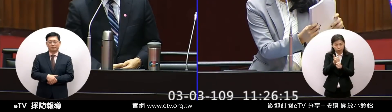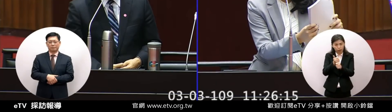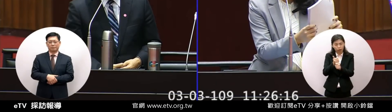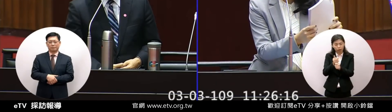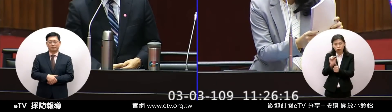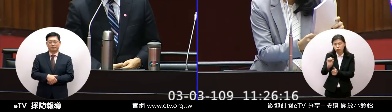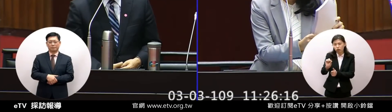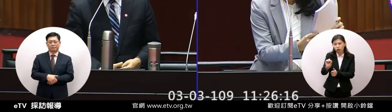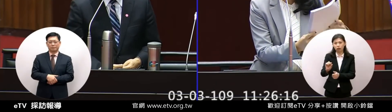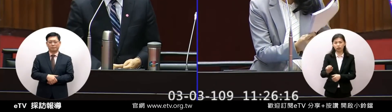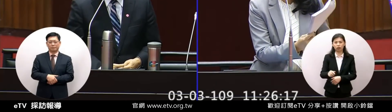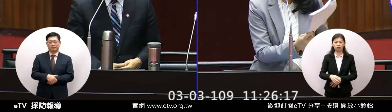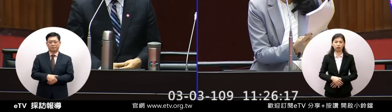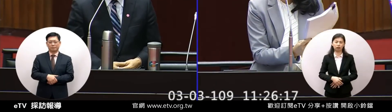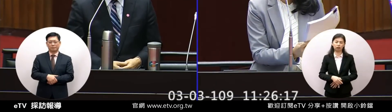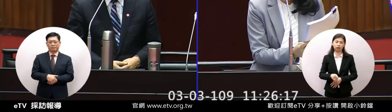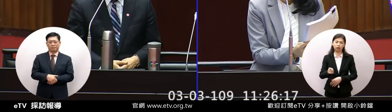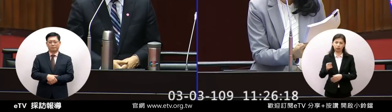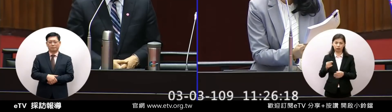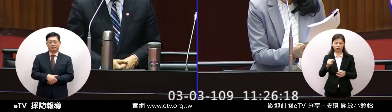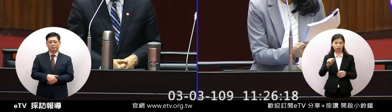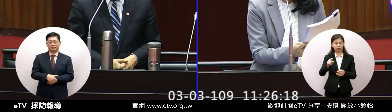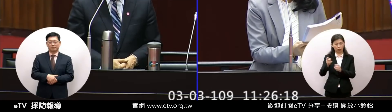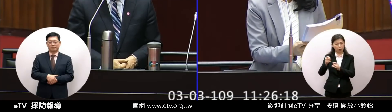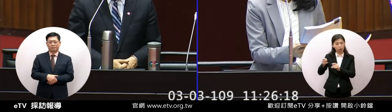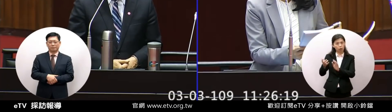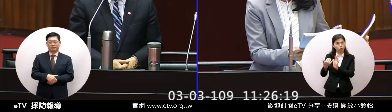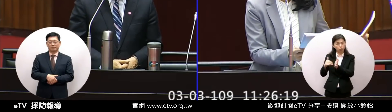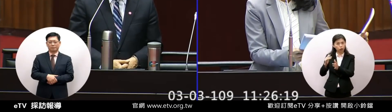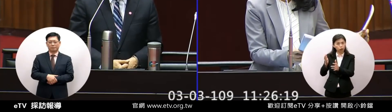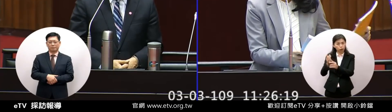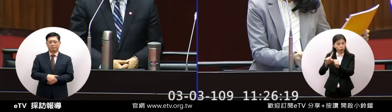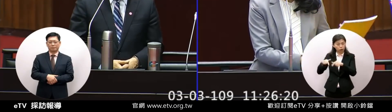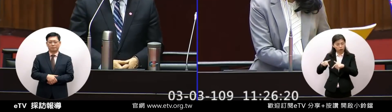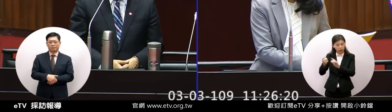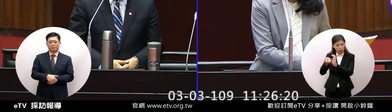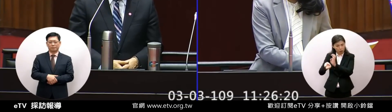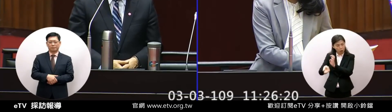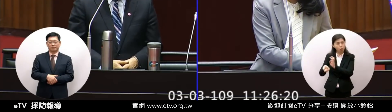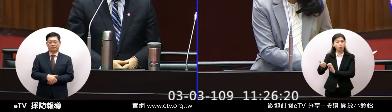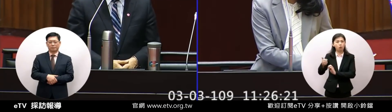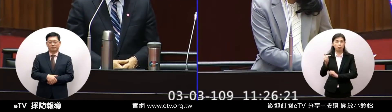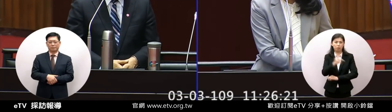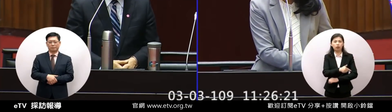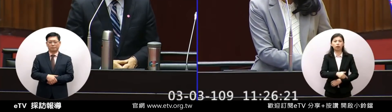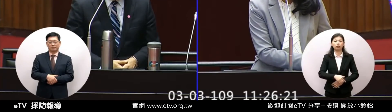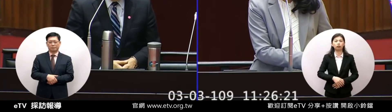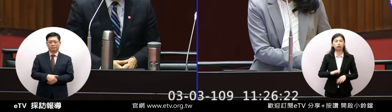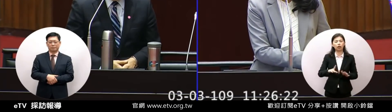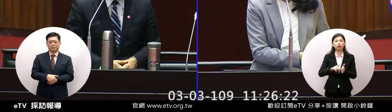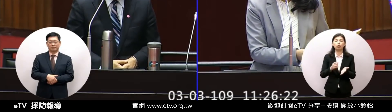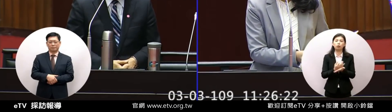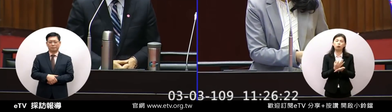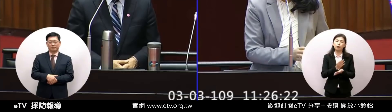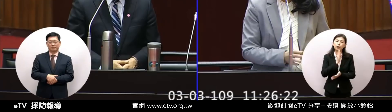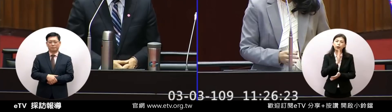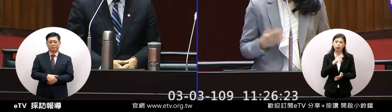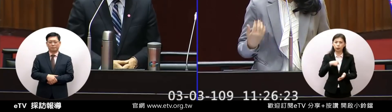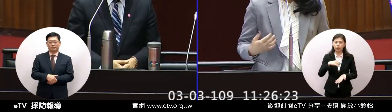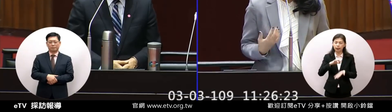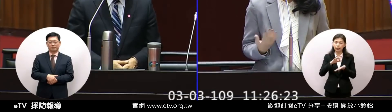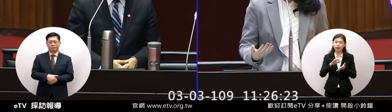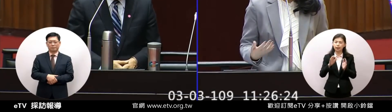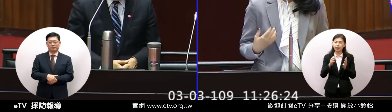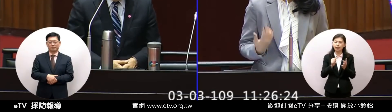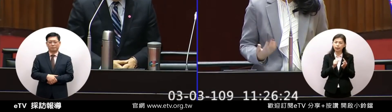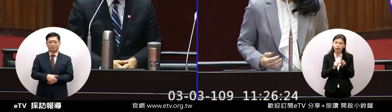算报告，都还比各部会所提上来的预算要来的详细。所以在这部分，我想我这边因为时间也不太够，所以我就点出几